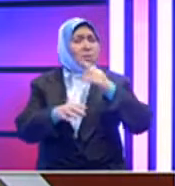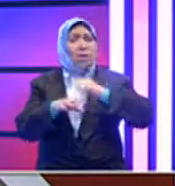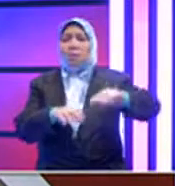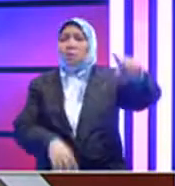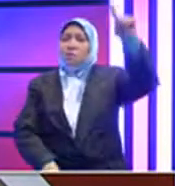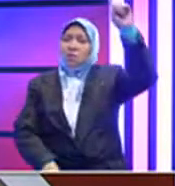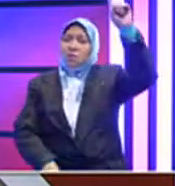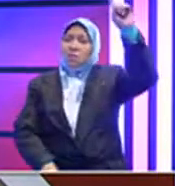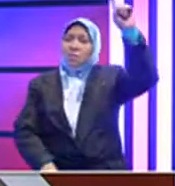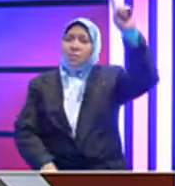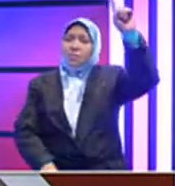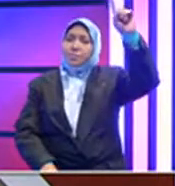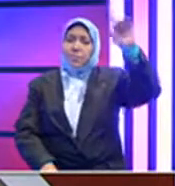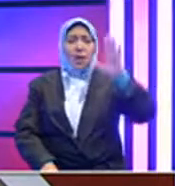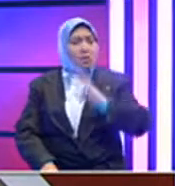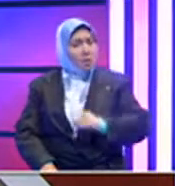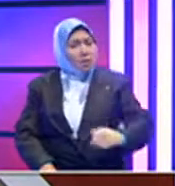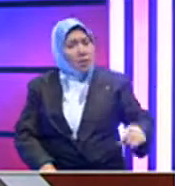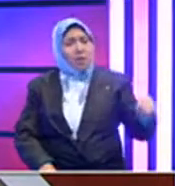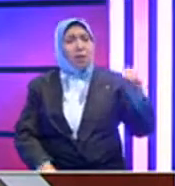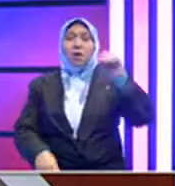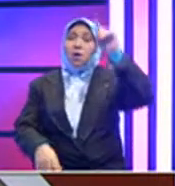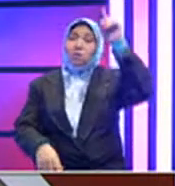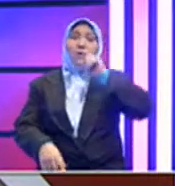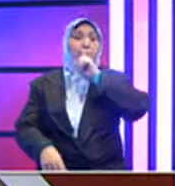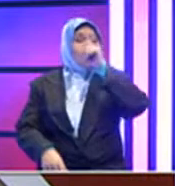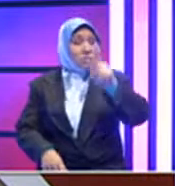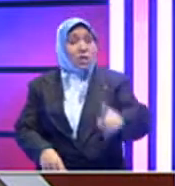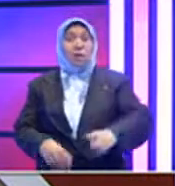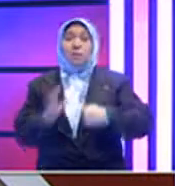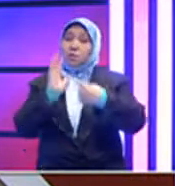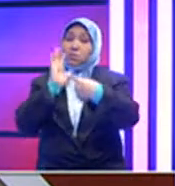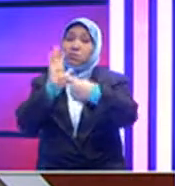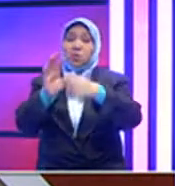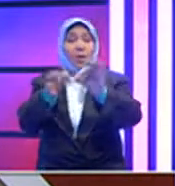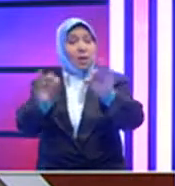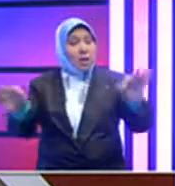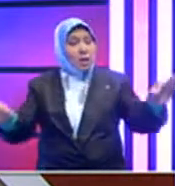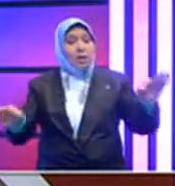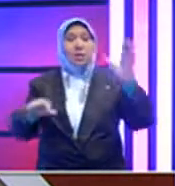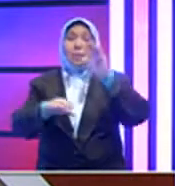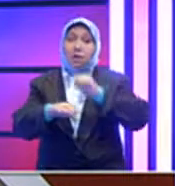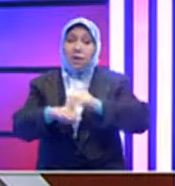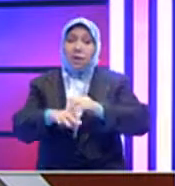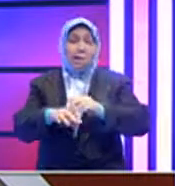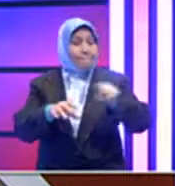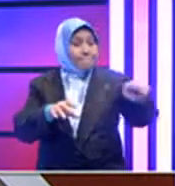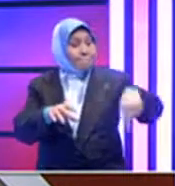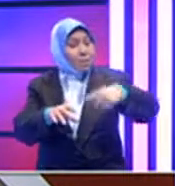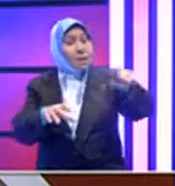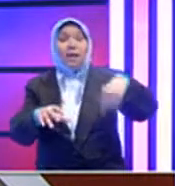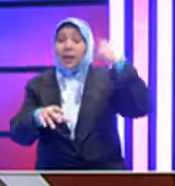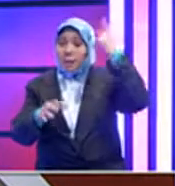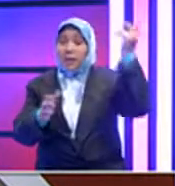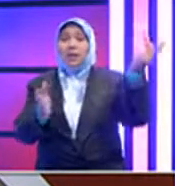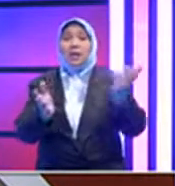sayur iku mayat Ini partai pun hal Allah pasti akan memperlihatkan ayat-ayat-nya kepada kode mereka demikian yo yo